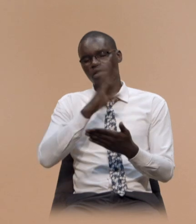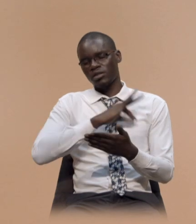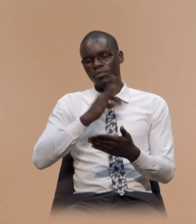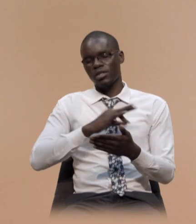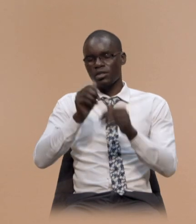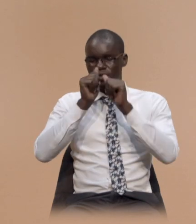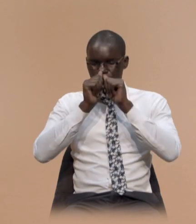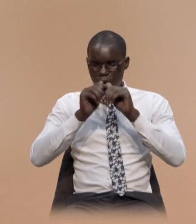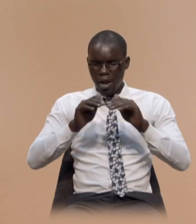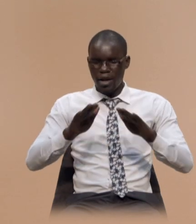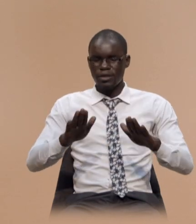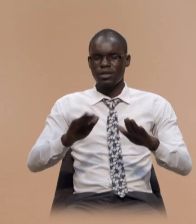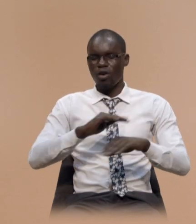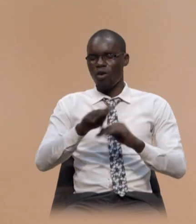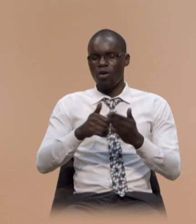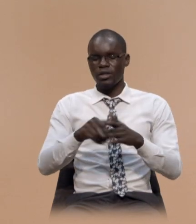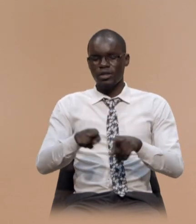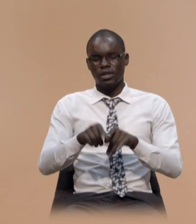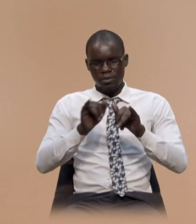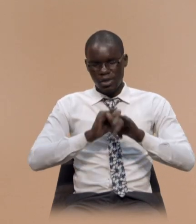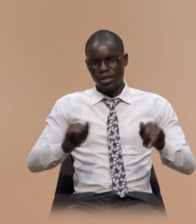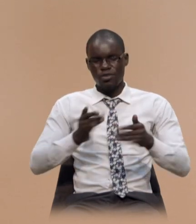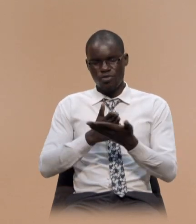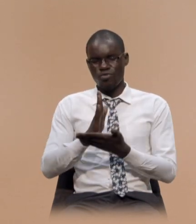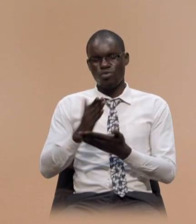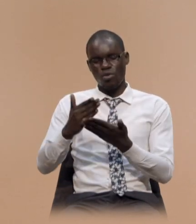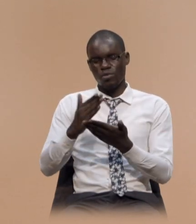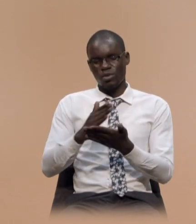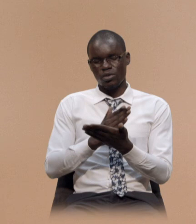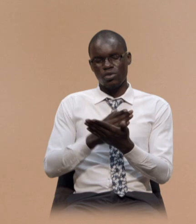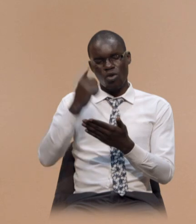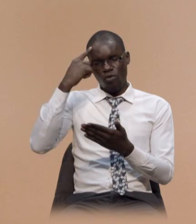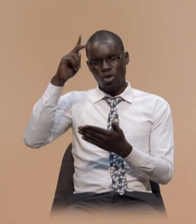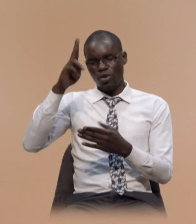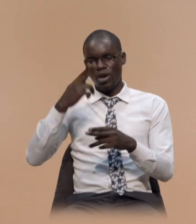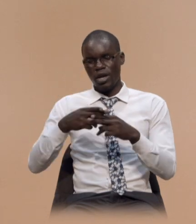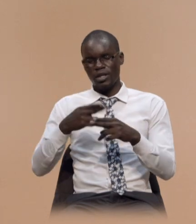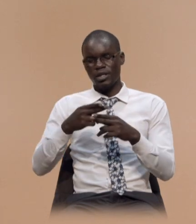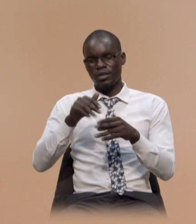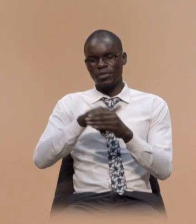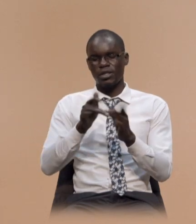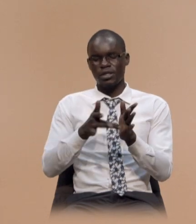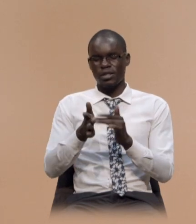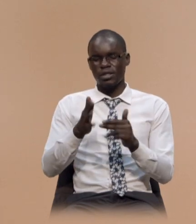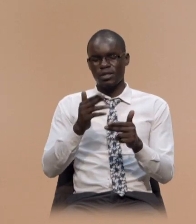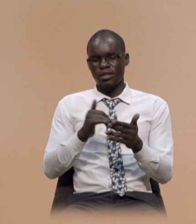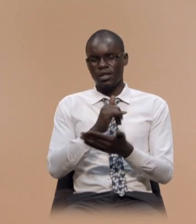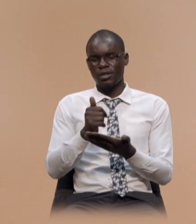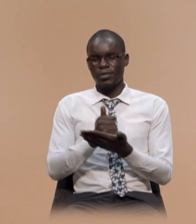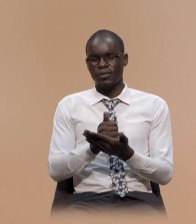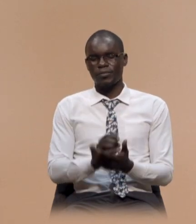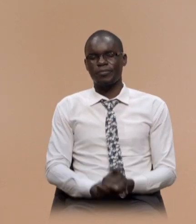kubarikiwa na pia tuweze kutakaswa kwa vipindi hivi, kwa ajili ya utukufu wa jina lako, kwa jina la Kristo Mwokozi wetu.